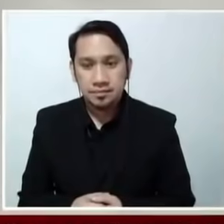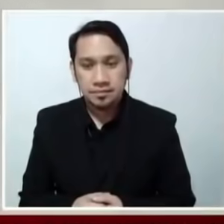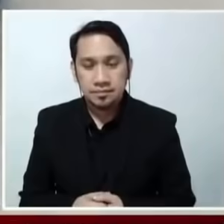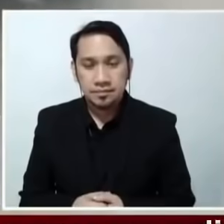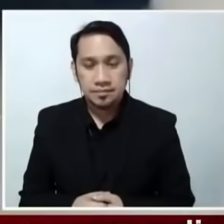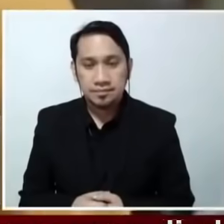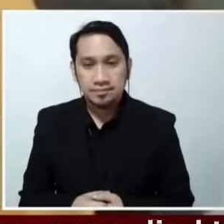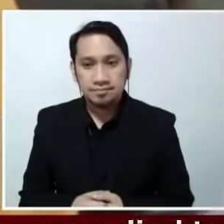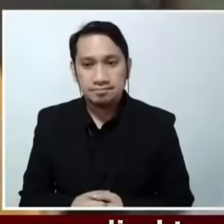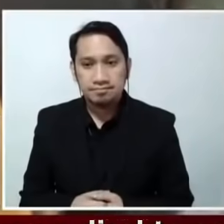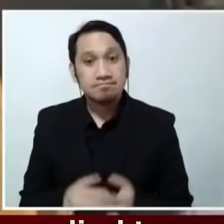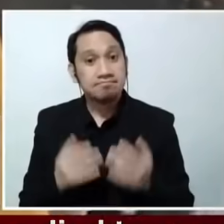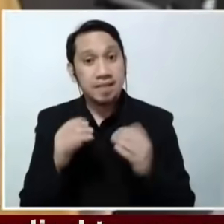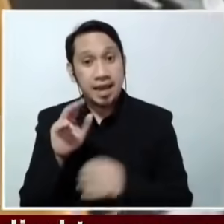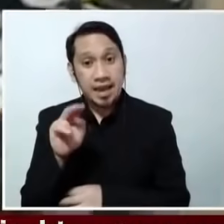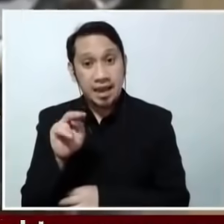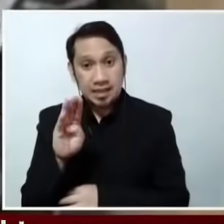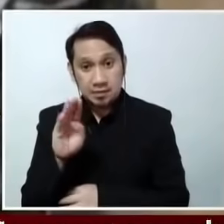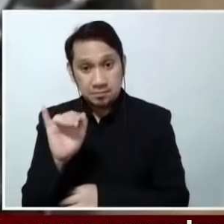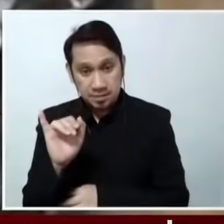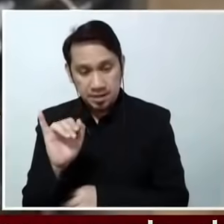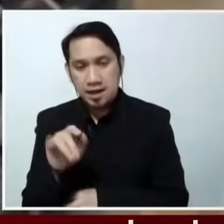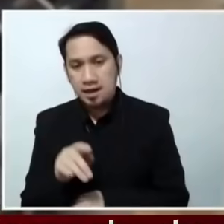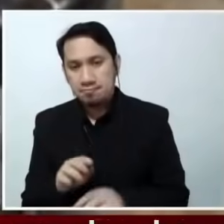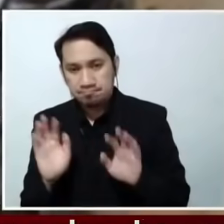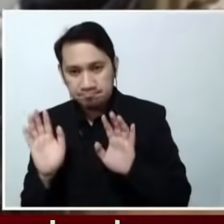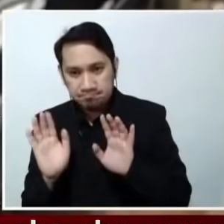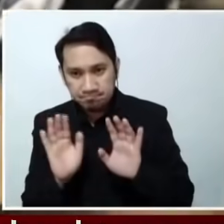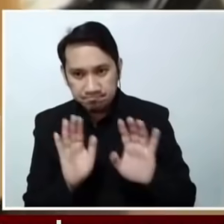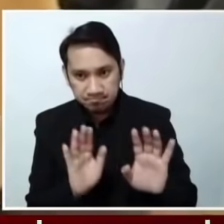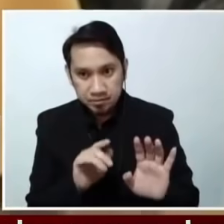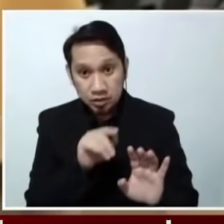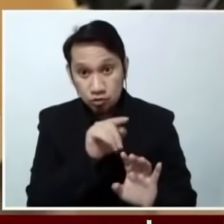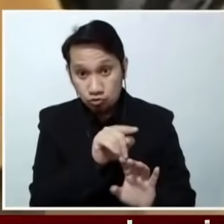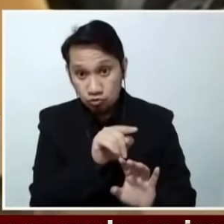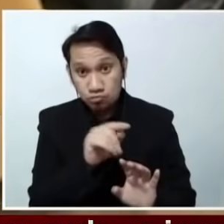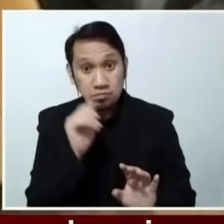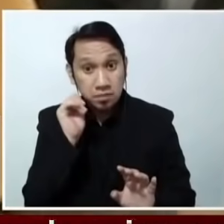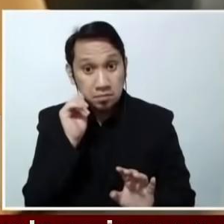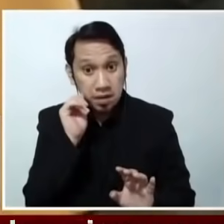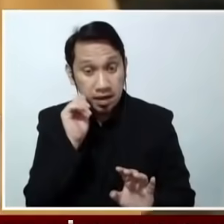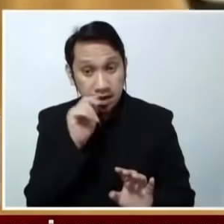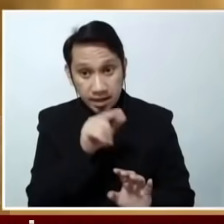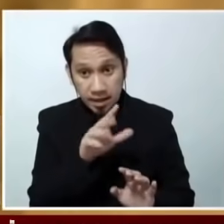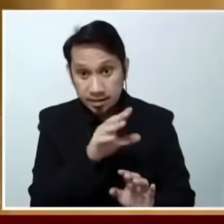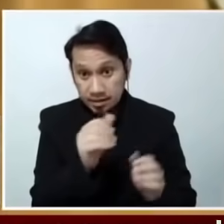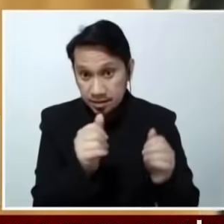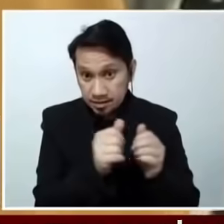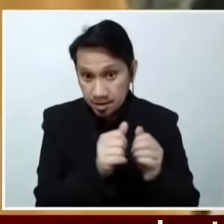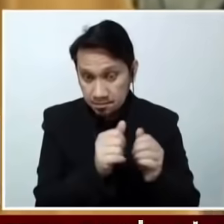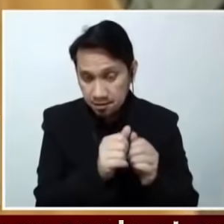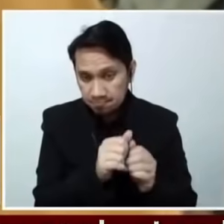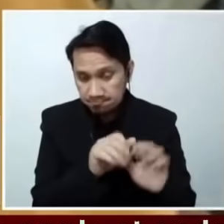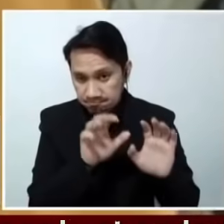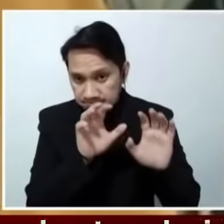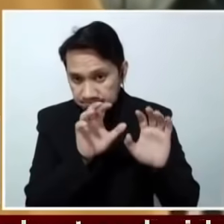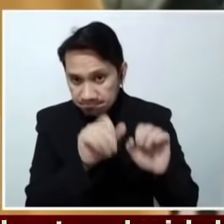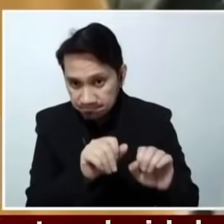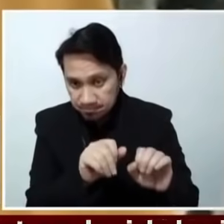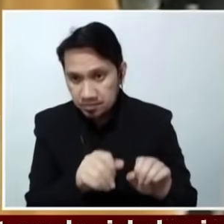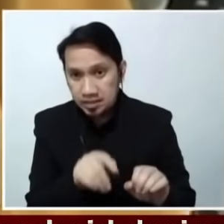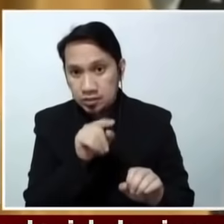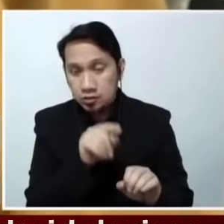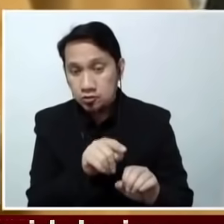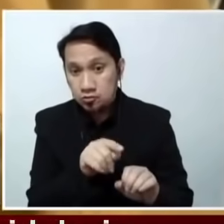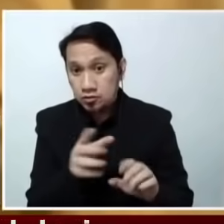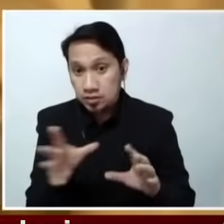Agad pinaligiran ng NBI Cybercrime Division si Marian Braga at ang kanyang kasama sa isang entrapment operation. Tinanggap umano nila ang